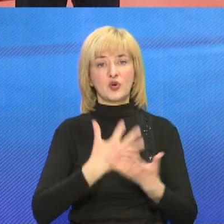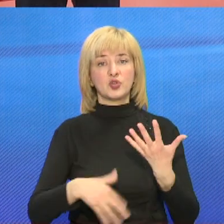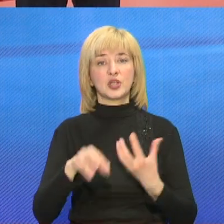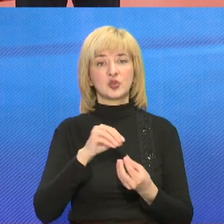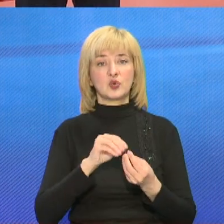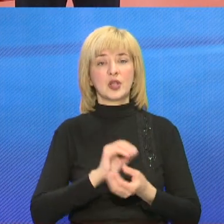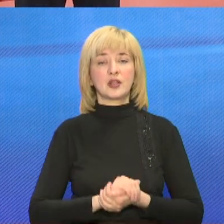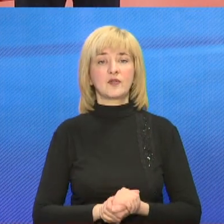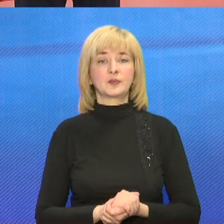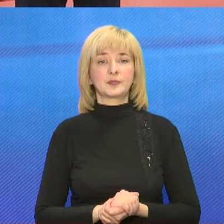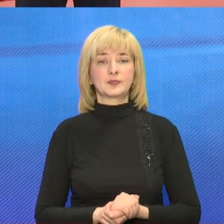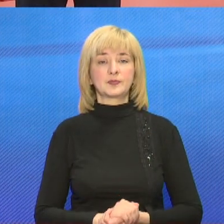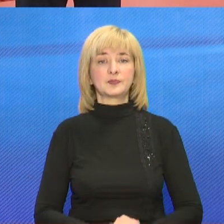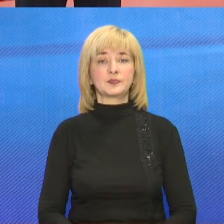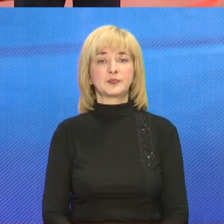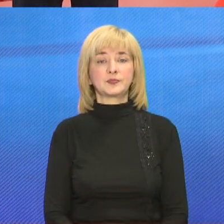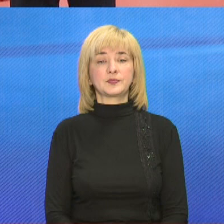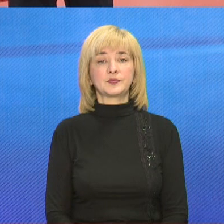результатов.